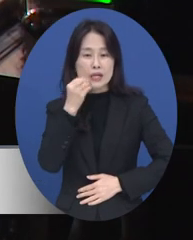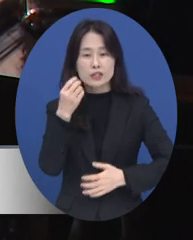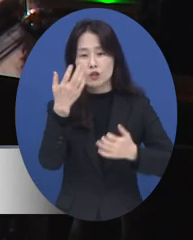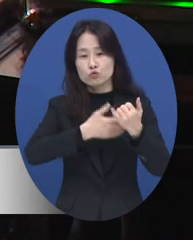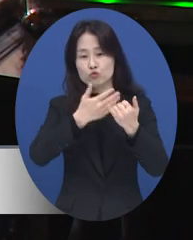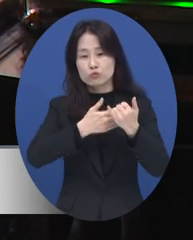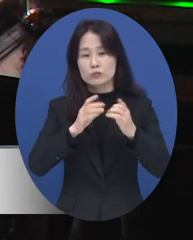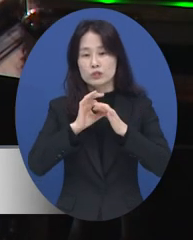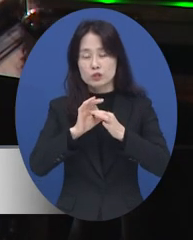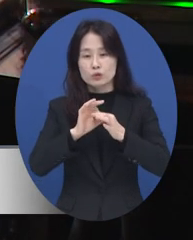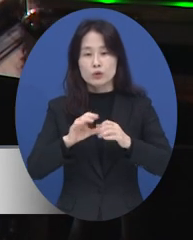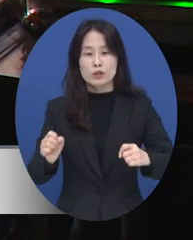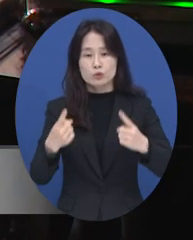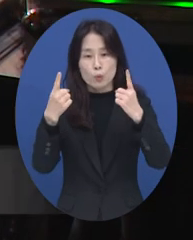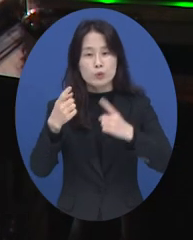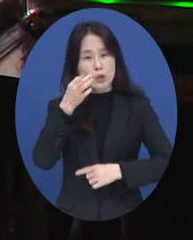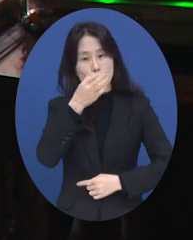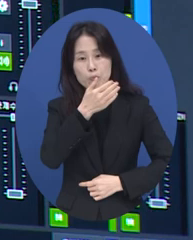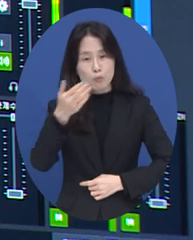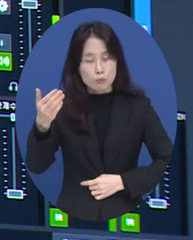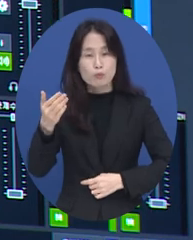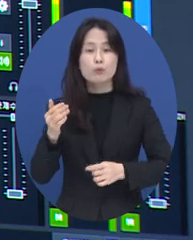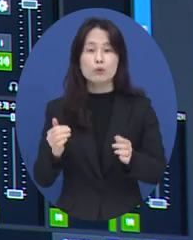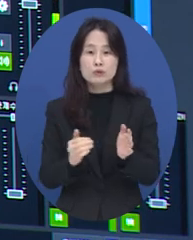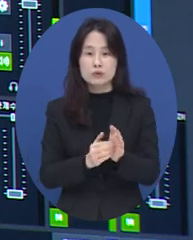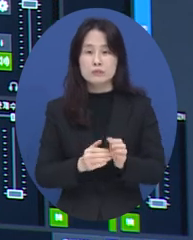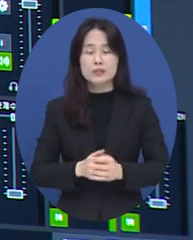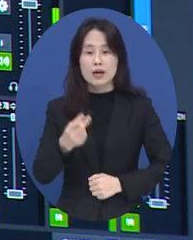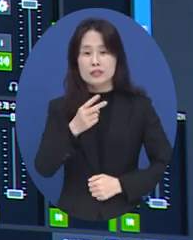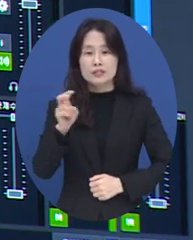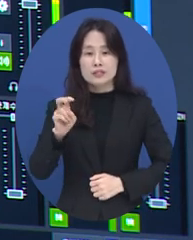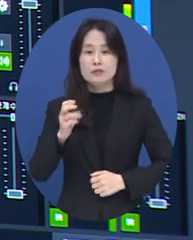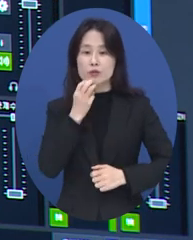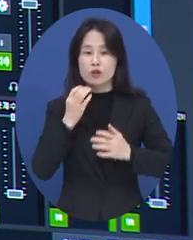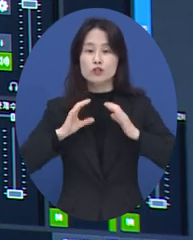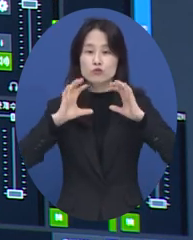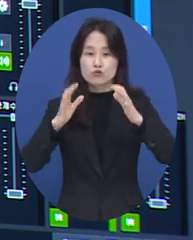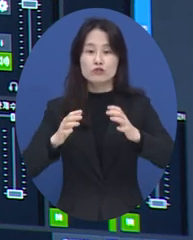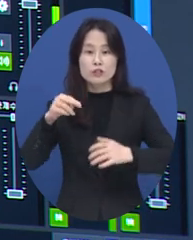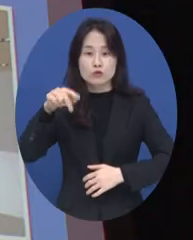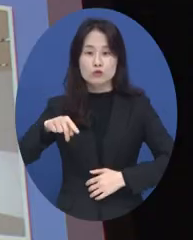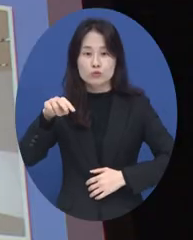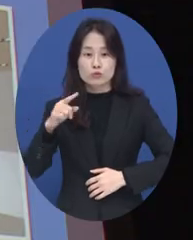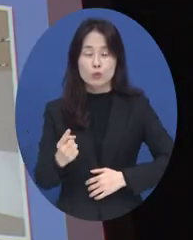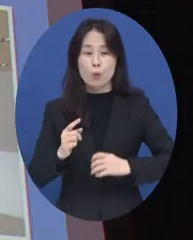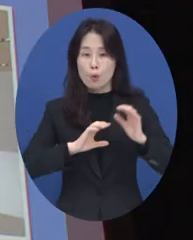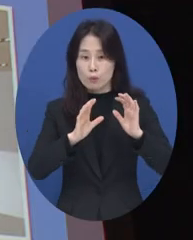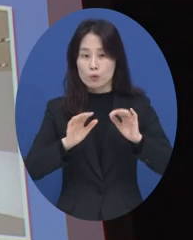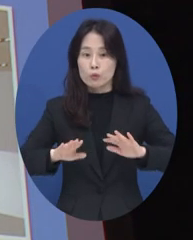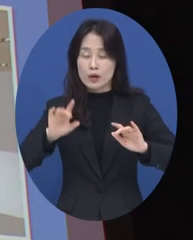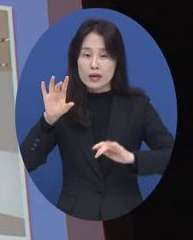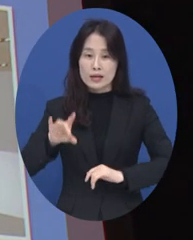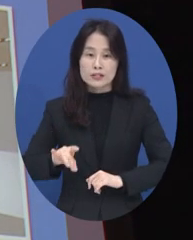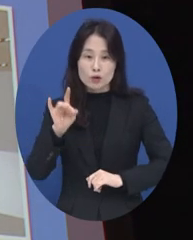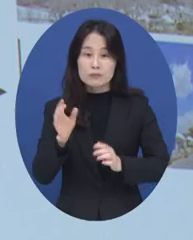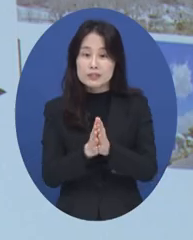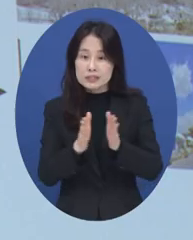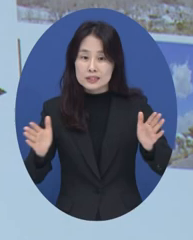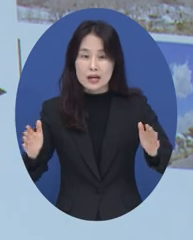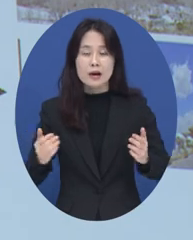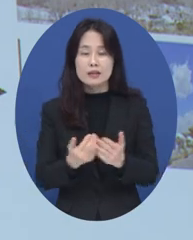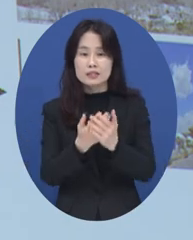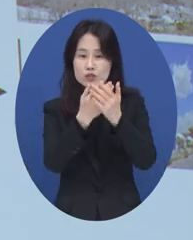를 통해 비대면 방식으로 실시간 생중계 된 2020 변기 국제 수포 랑 올해 를 시작으로 수소 산업